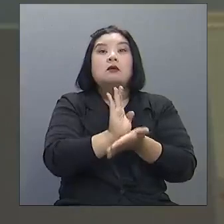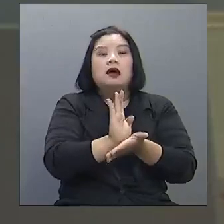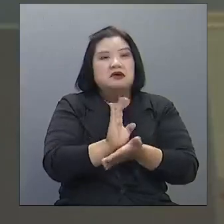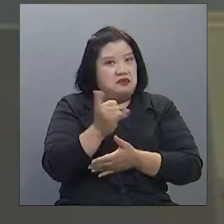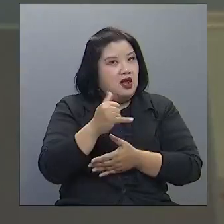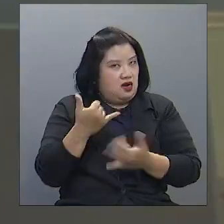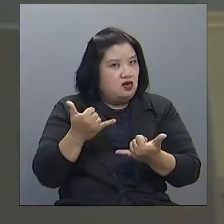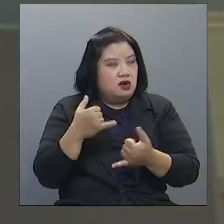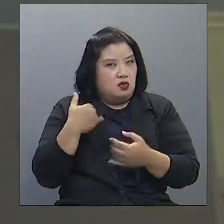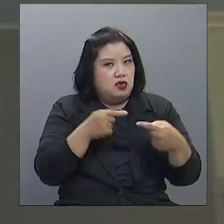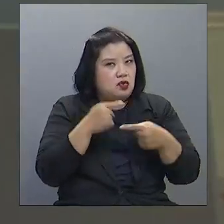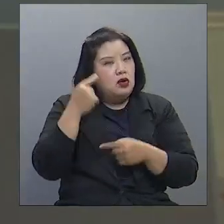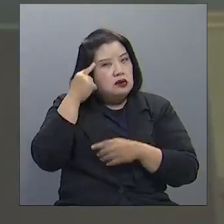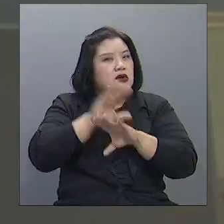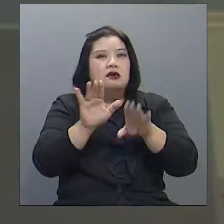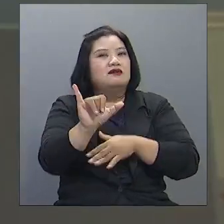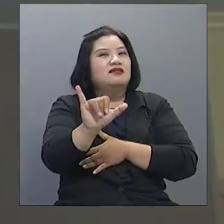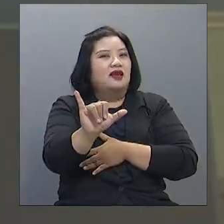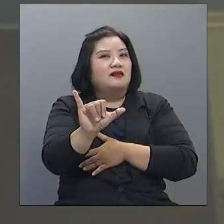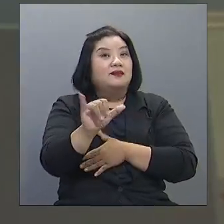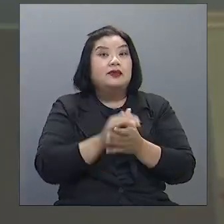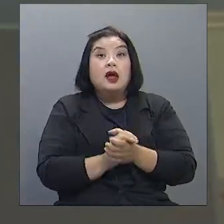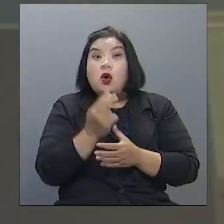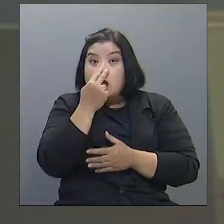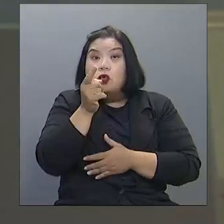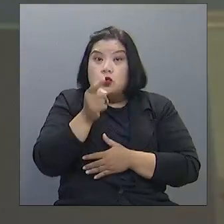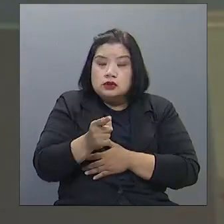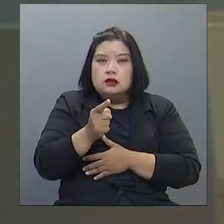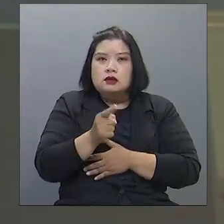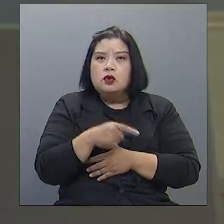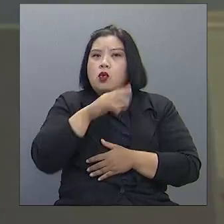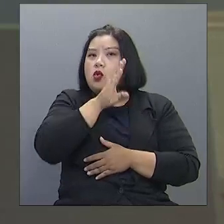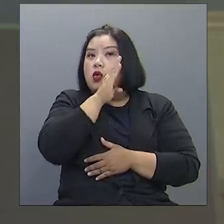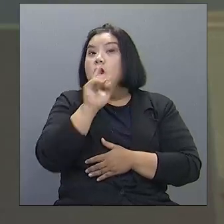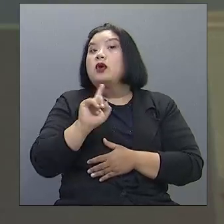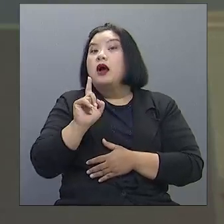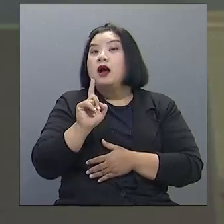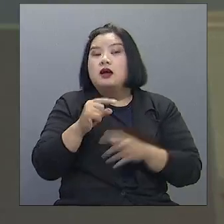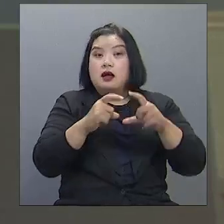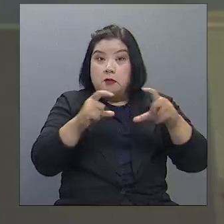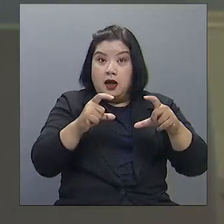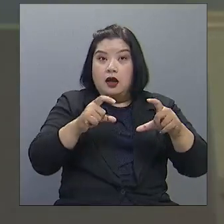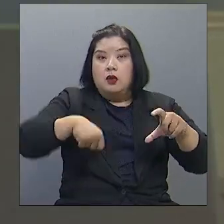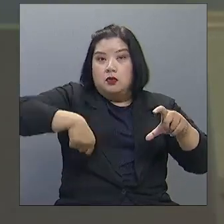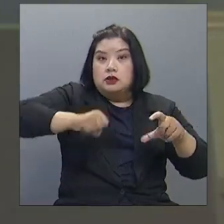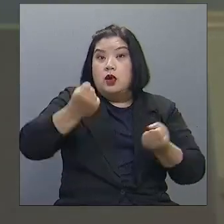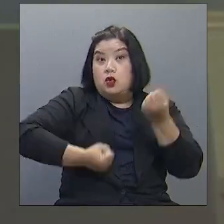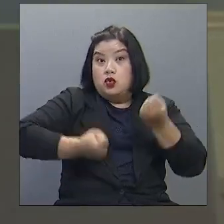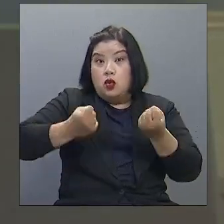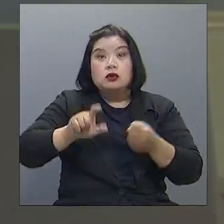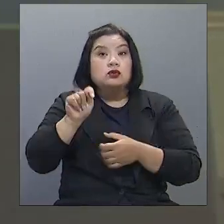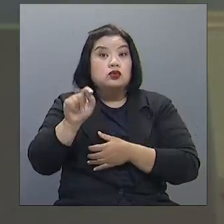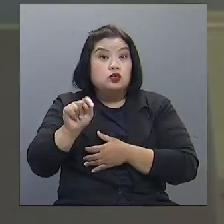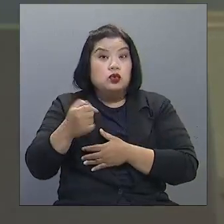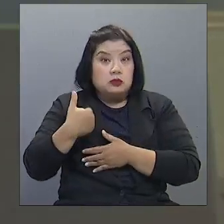ค่ จากที่ชมผชมไปตรวดอบ กัหนอยชั่วหรอม่ว่ามีประเด็นว่า ทำไปขับขี่แบบเร่งด่วนนะคะจากทาง